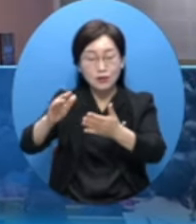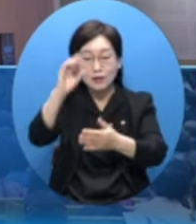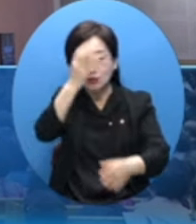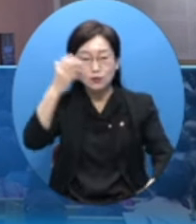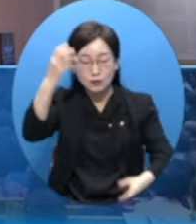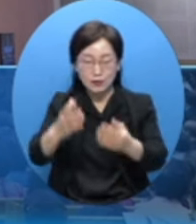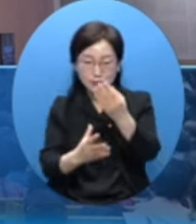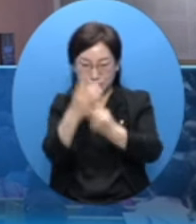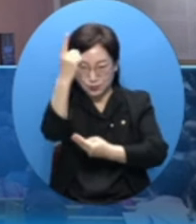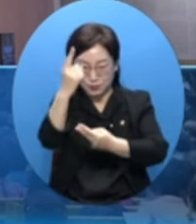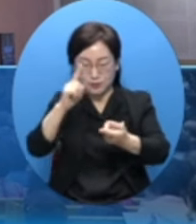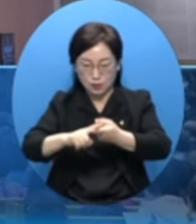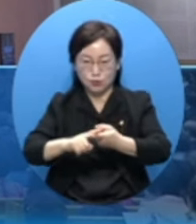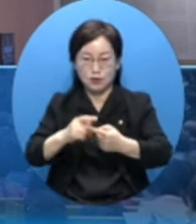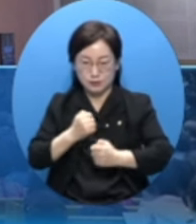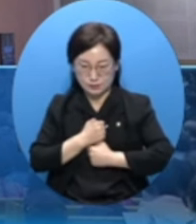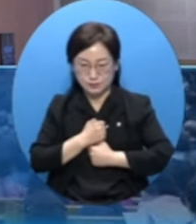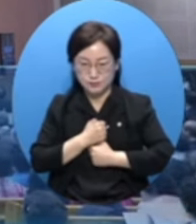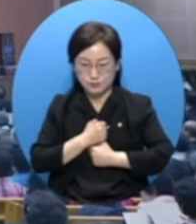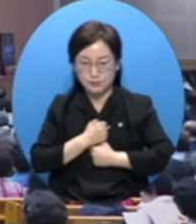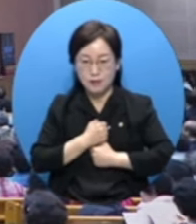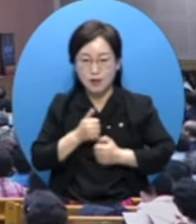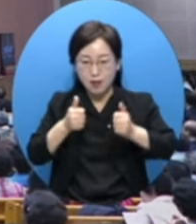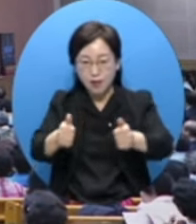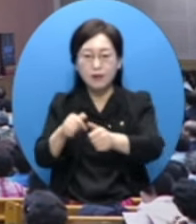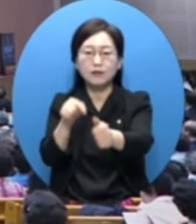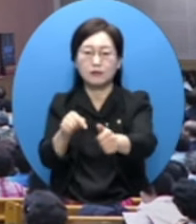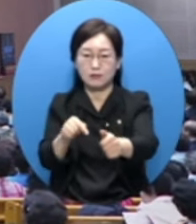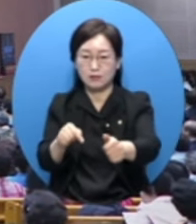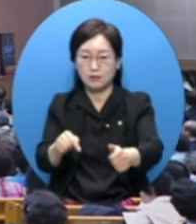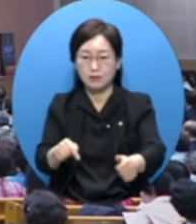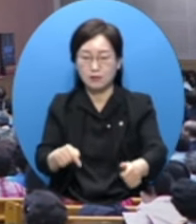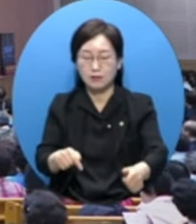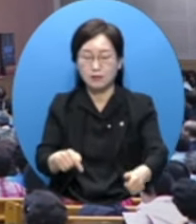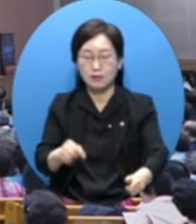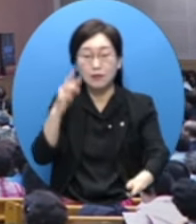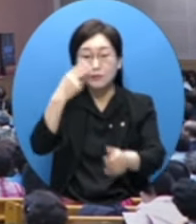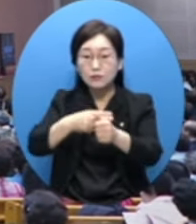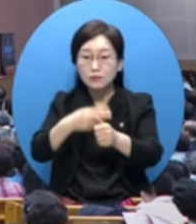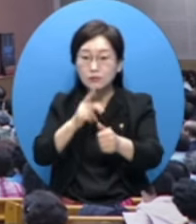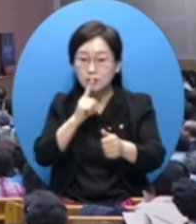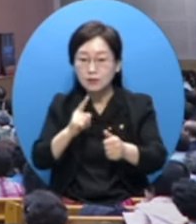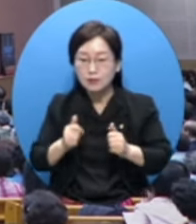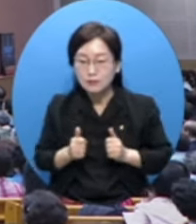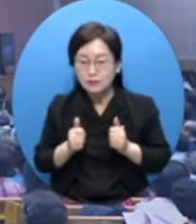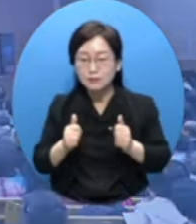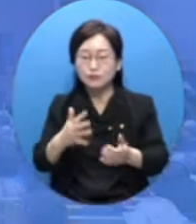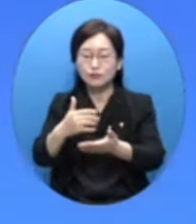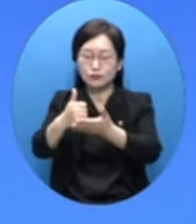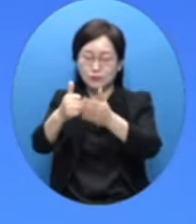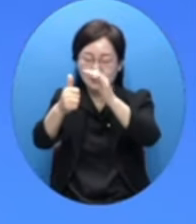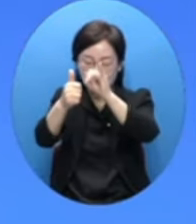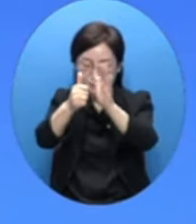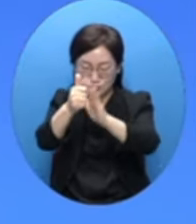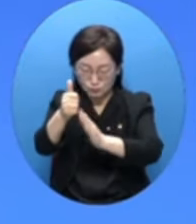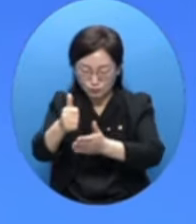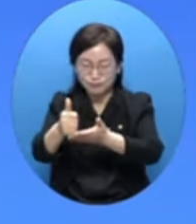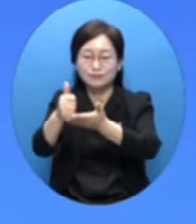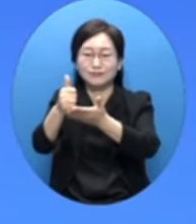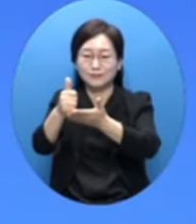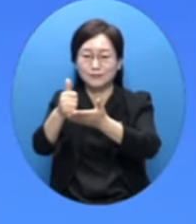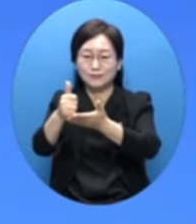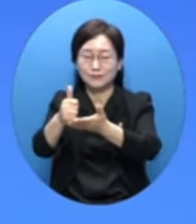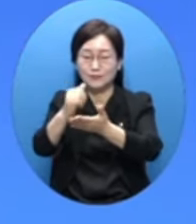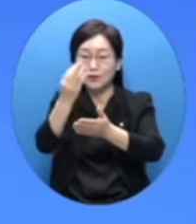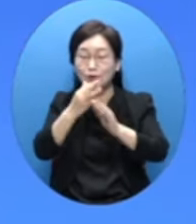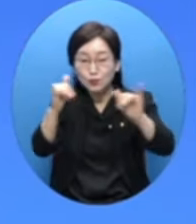지키라고 말씀하고 있는 것입니다. 사도 바울은 힘써 주님을 섬기고